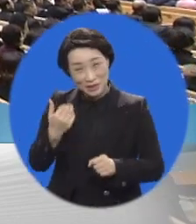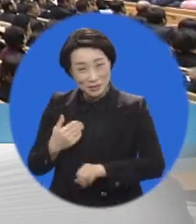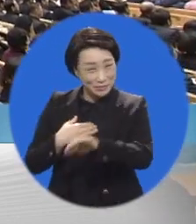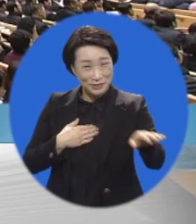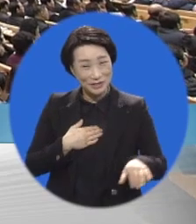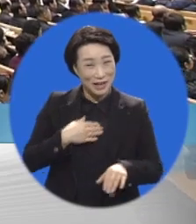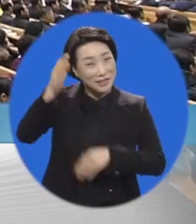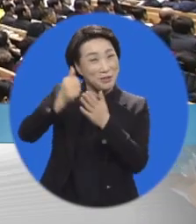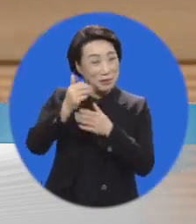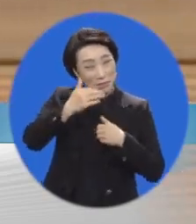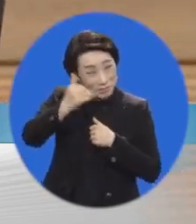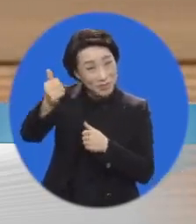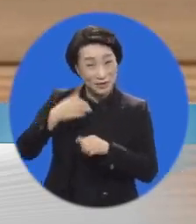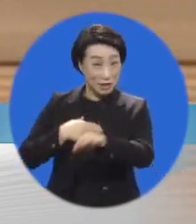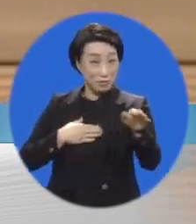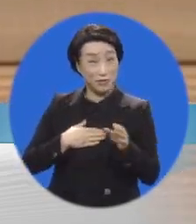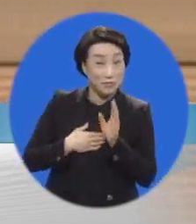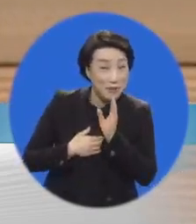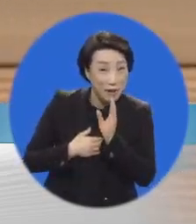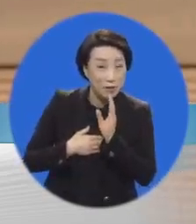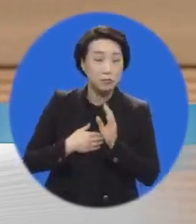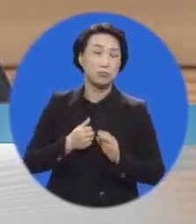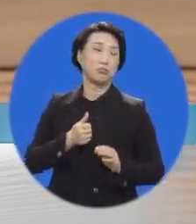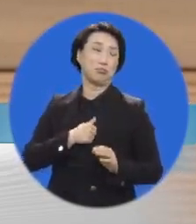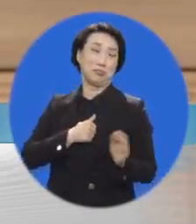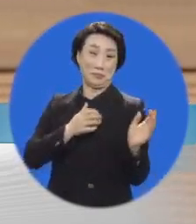말이요. 그런데 보세요.